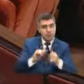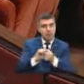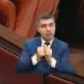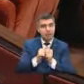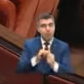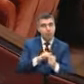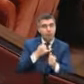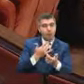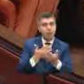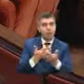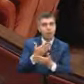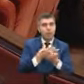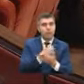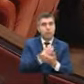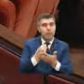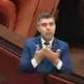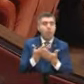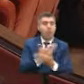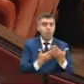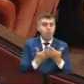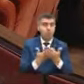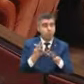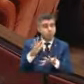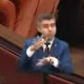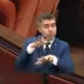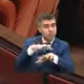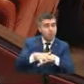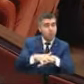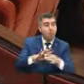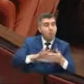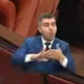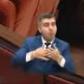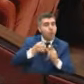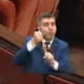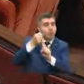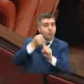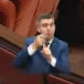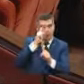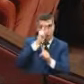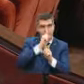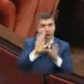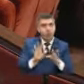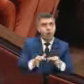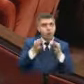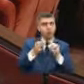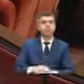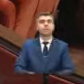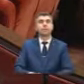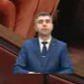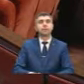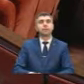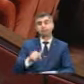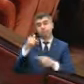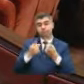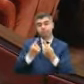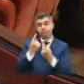الوطنية وغيرها. نحن أمام مقاربة مندمجة ستمكننا إن شاء الله من تحقيق الهدف المرجو. بعض الأرقام